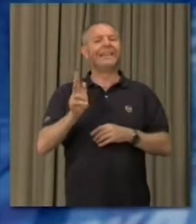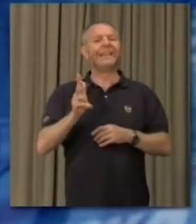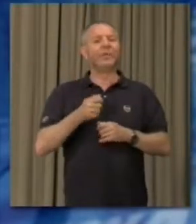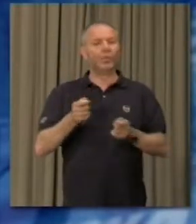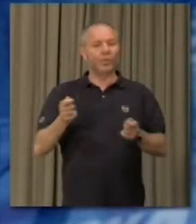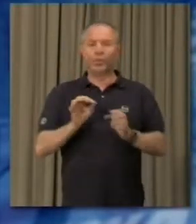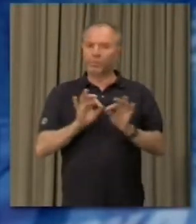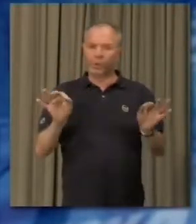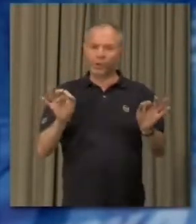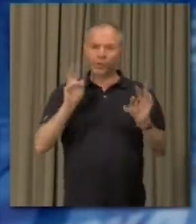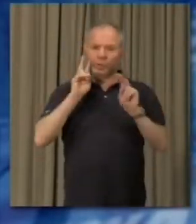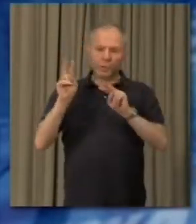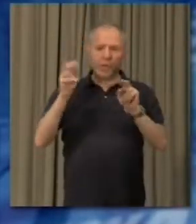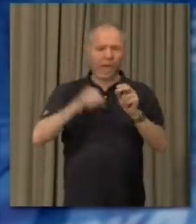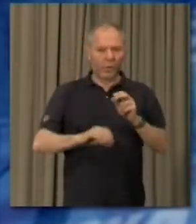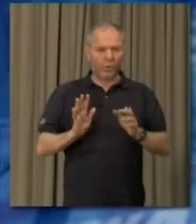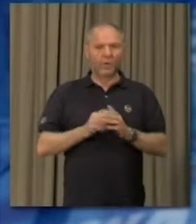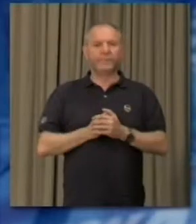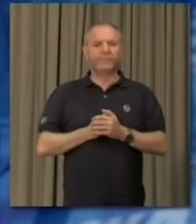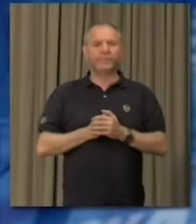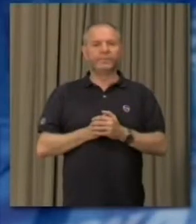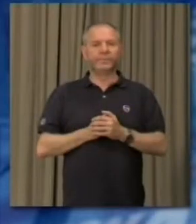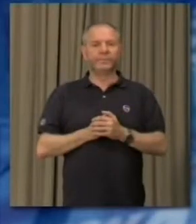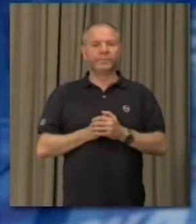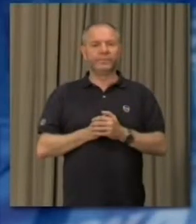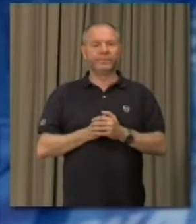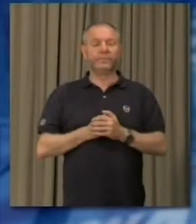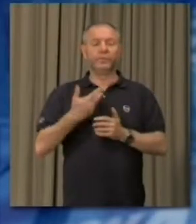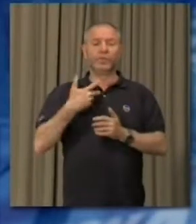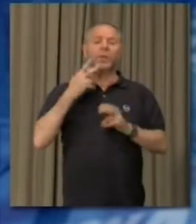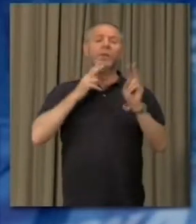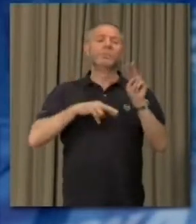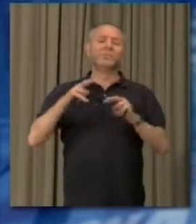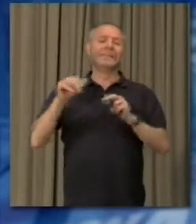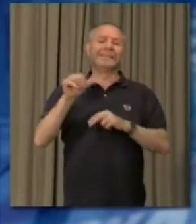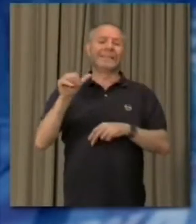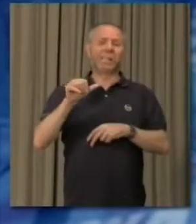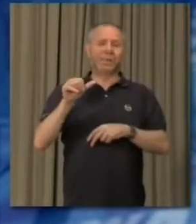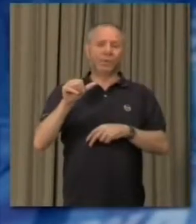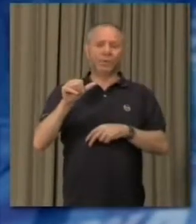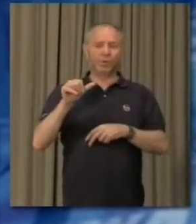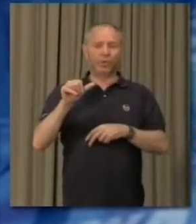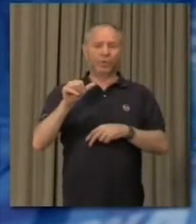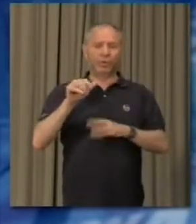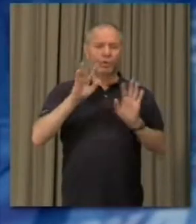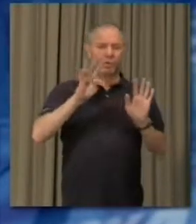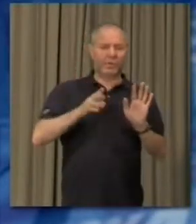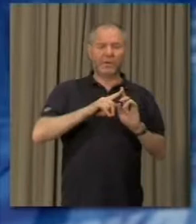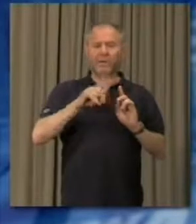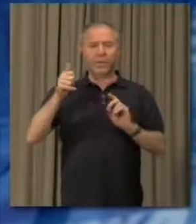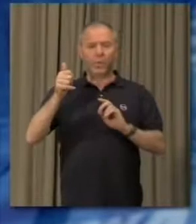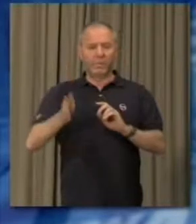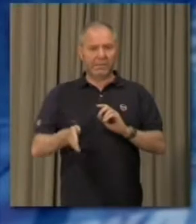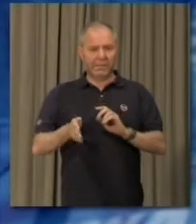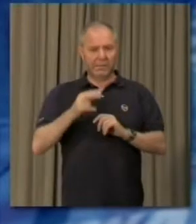dalle 12 alle 24. Il weekend motoristico inizierà con le verifiche sportive e tecniche sabato 14 giugno dalle 9.30 alle 13.30